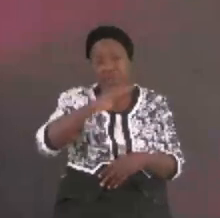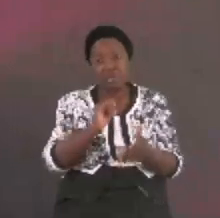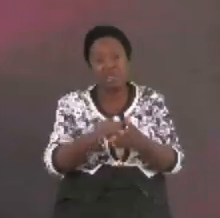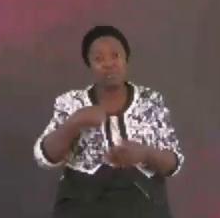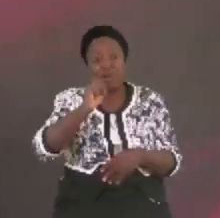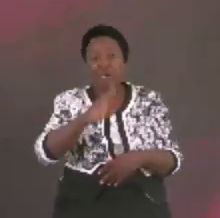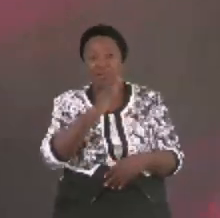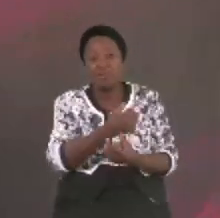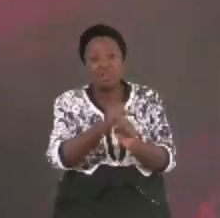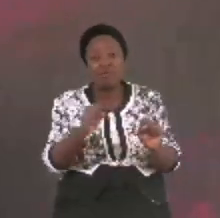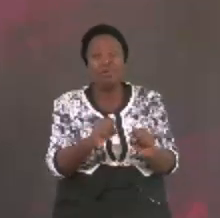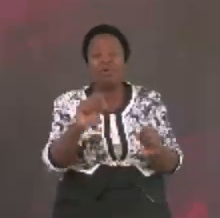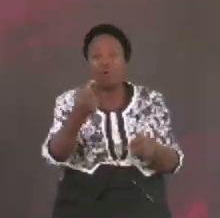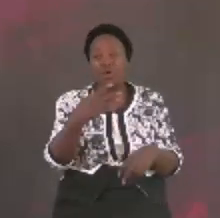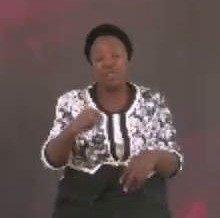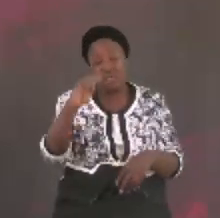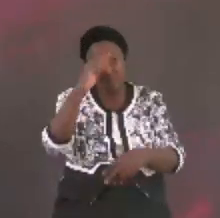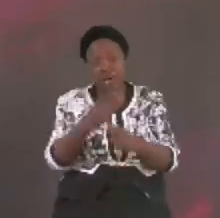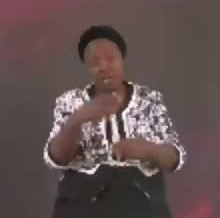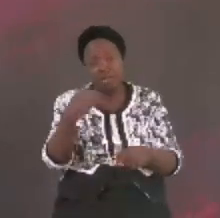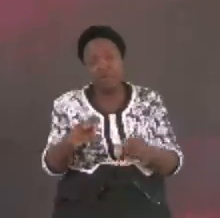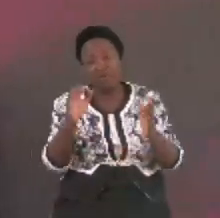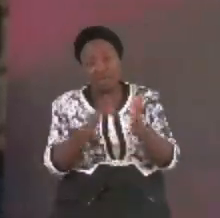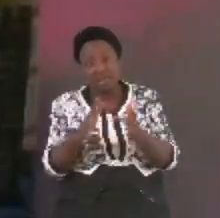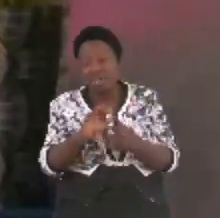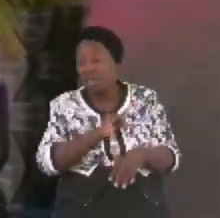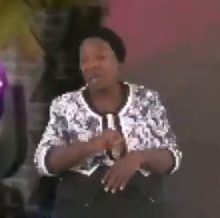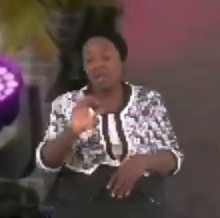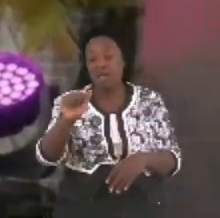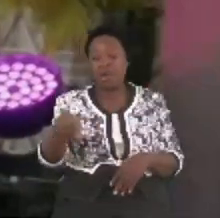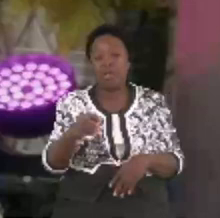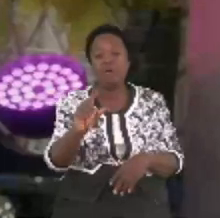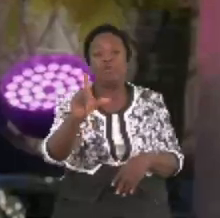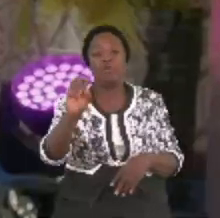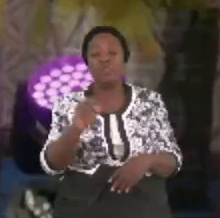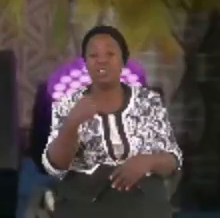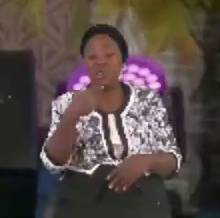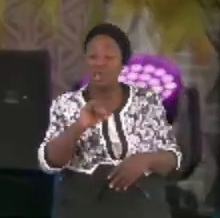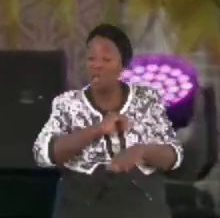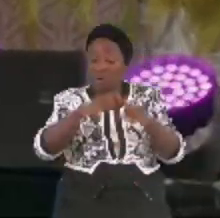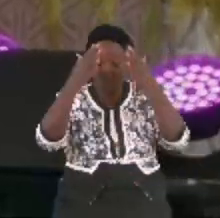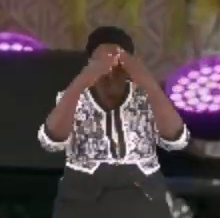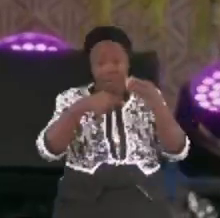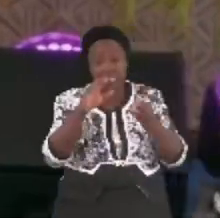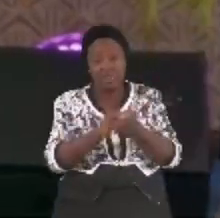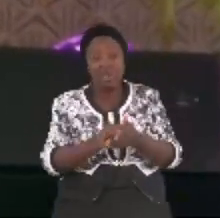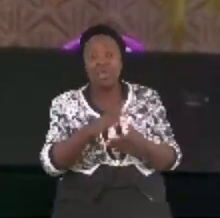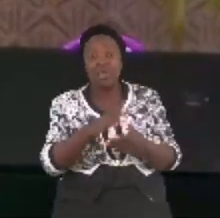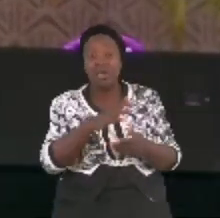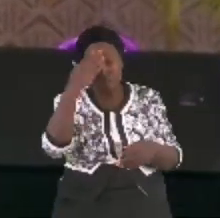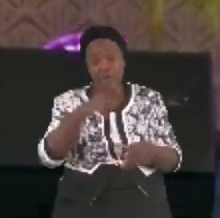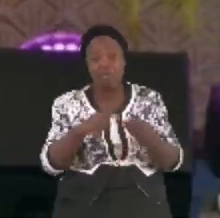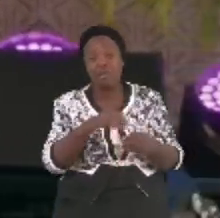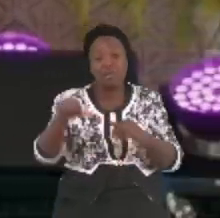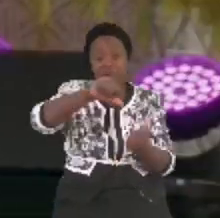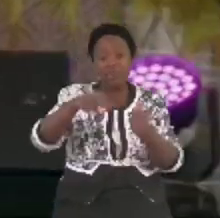nom de Jésus, Apollos dit, ah, je ne sais pas ça, hein. Ce que je connais, c'est le baptême de Jean. Il vient Actes